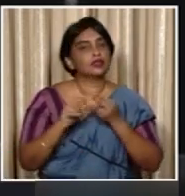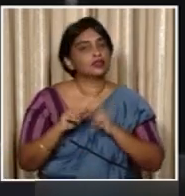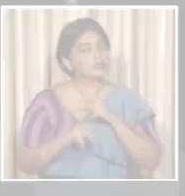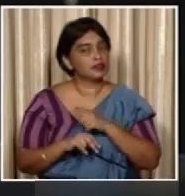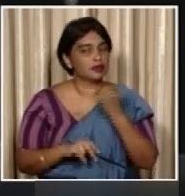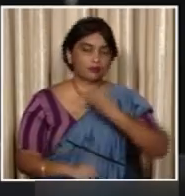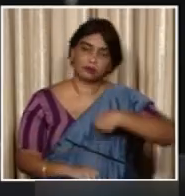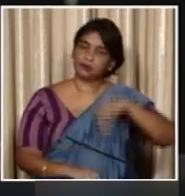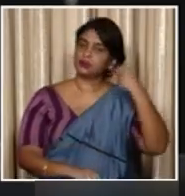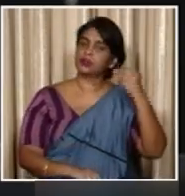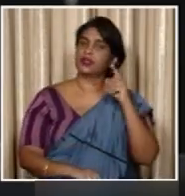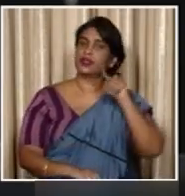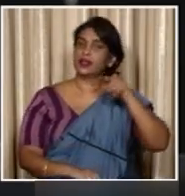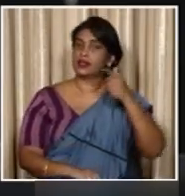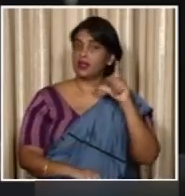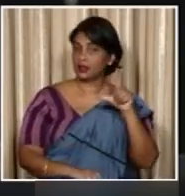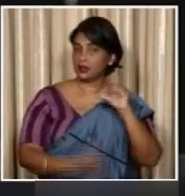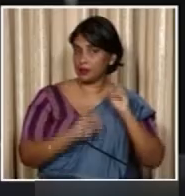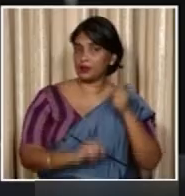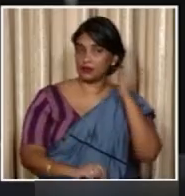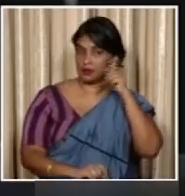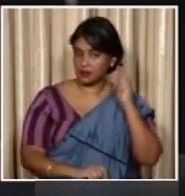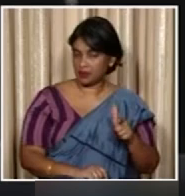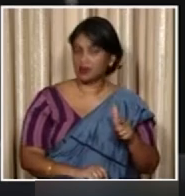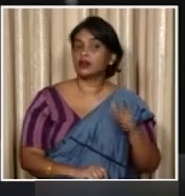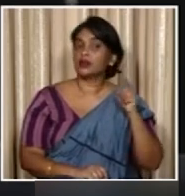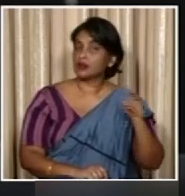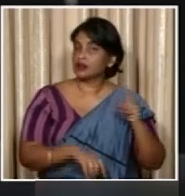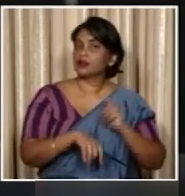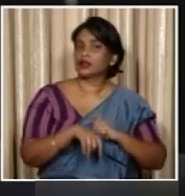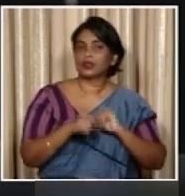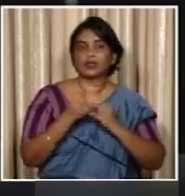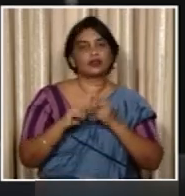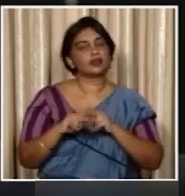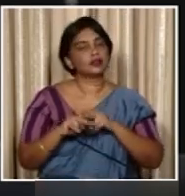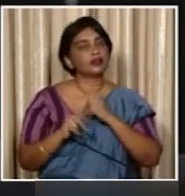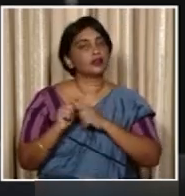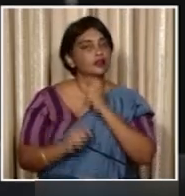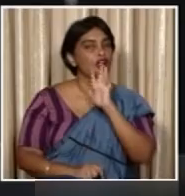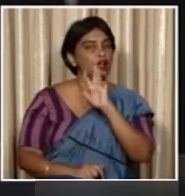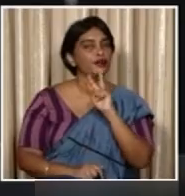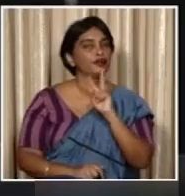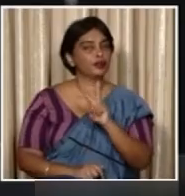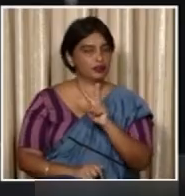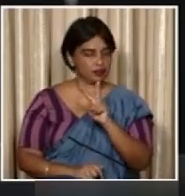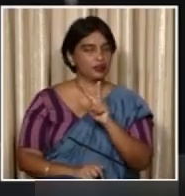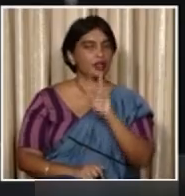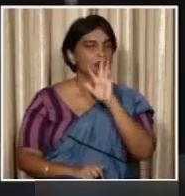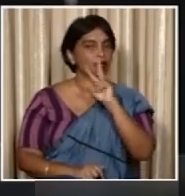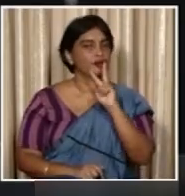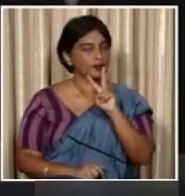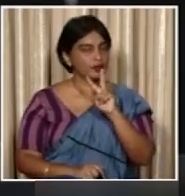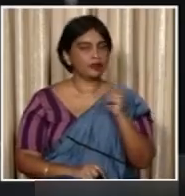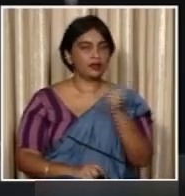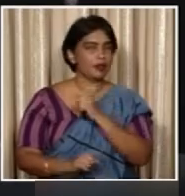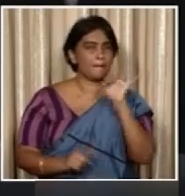වැඩි කරපු 107%ක වැඩිවීමයි. ඒ වෙලාවේ අනධ්‍යන කාර්ය මණ්ඩල වලට දුන්නේ 92%යි. 92 107